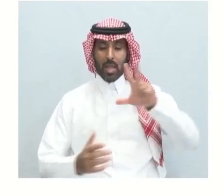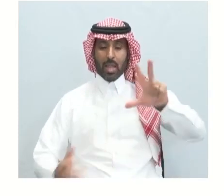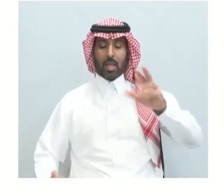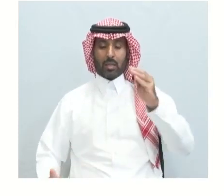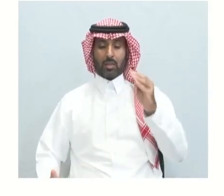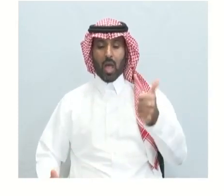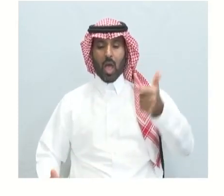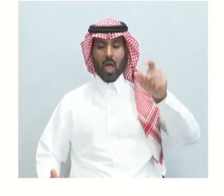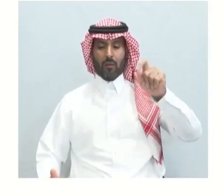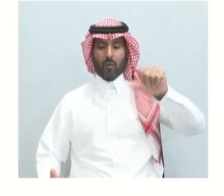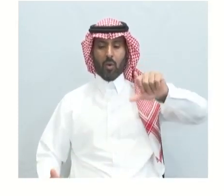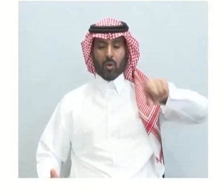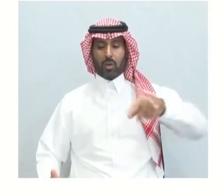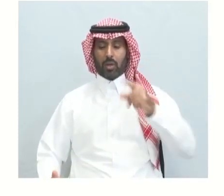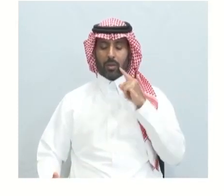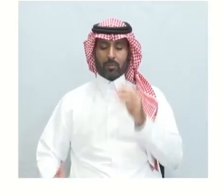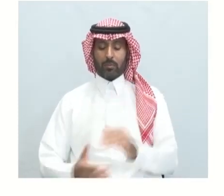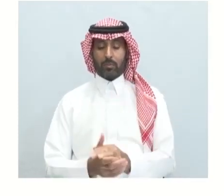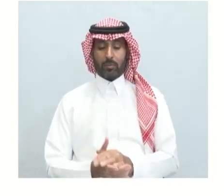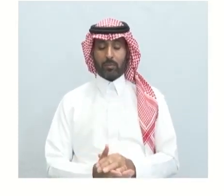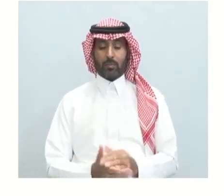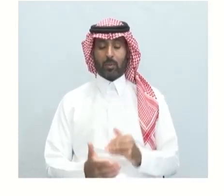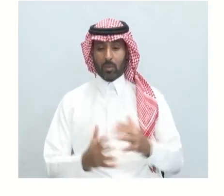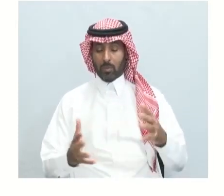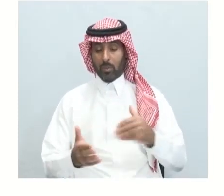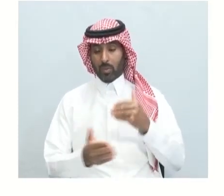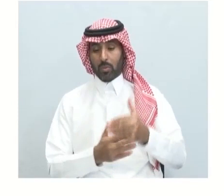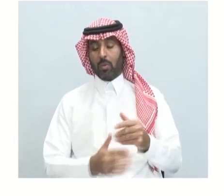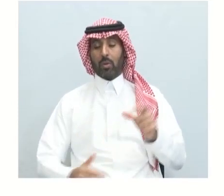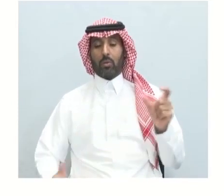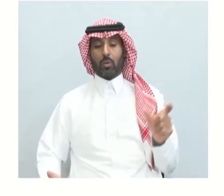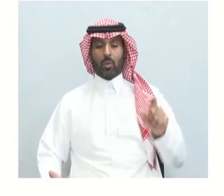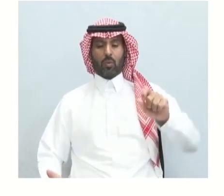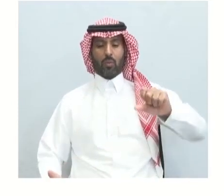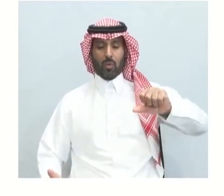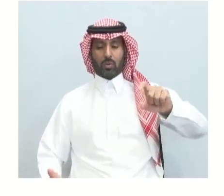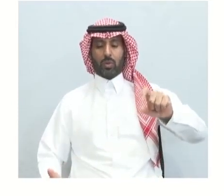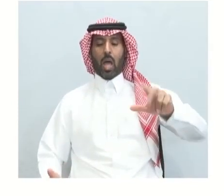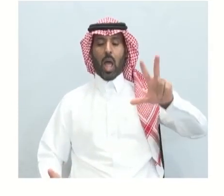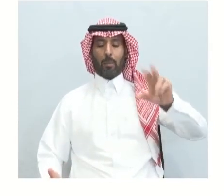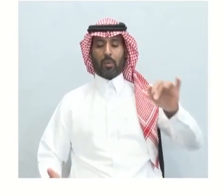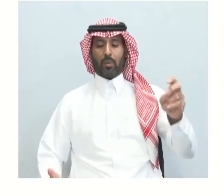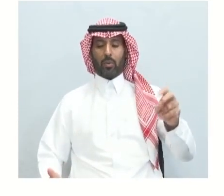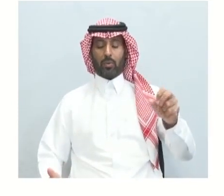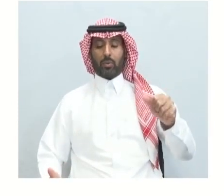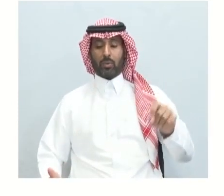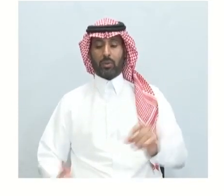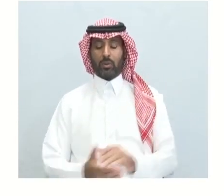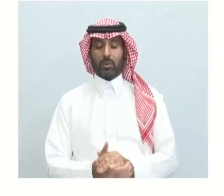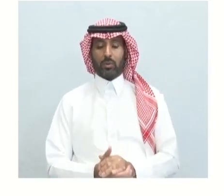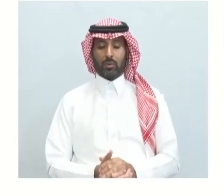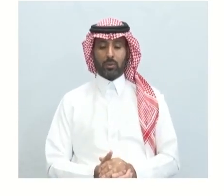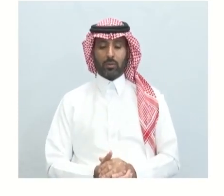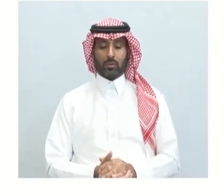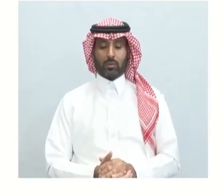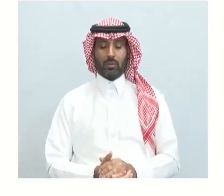ومساحتها 322000 م مربع ثم النفود المظهور الذي تبلغ مساحته 11000 م